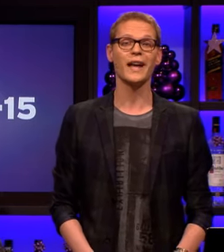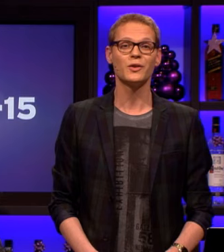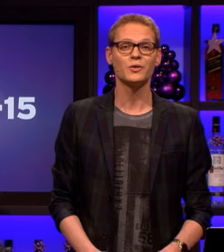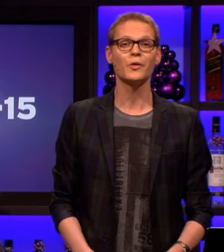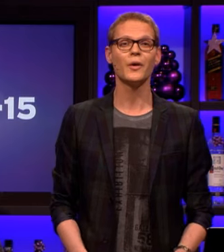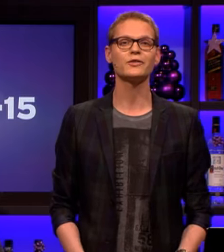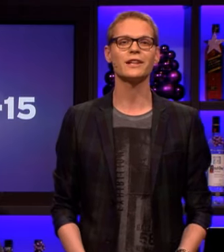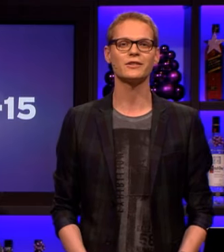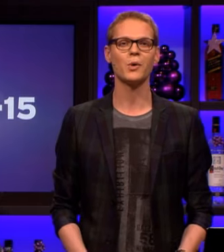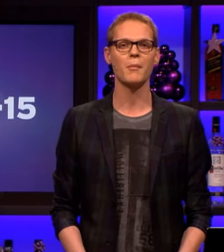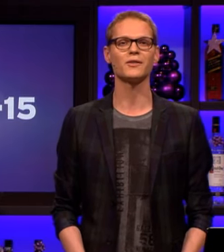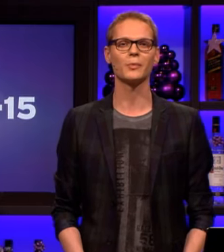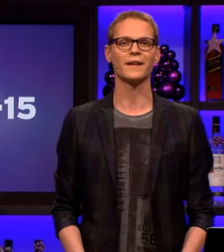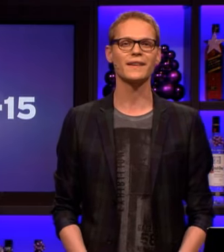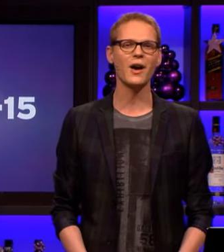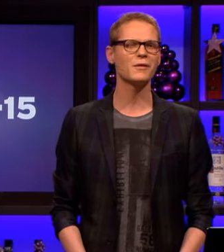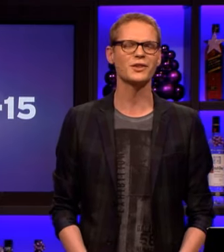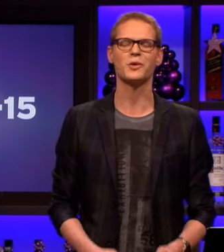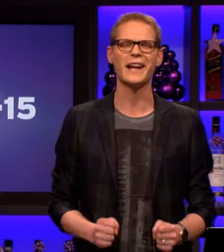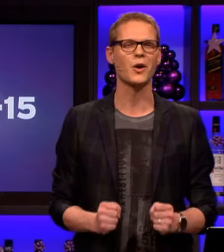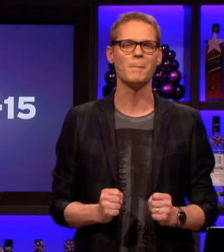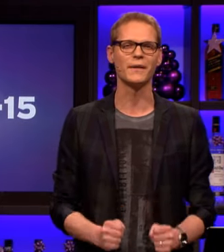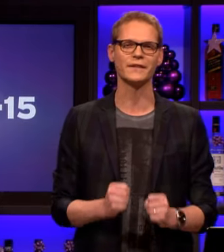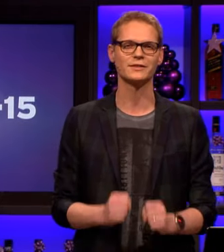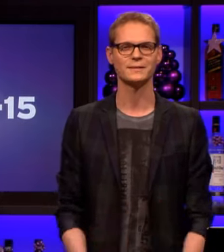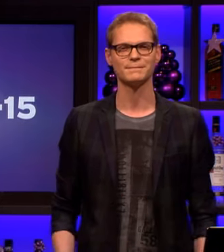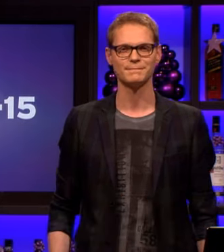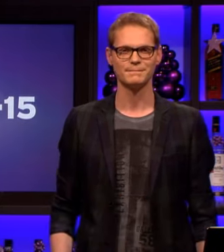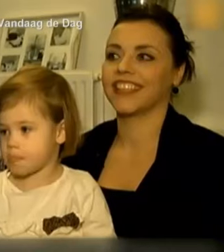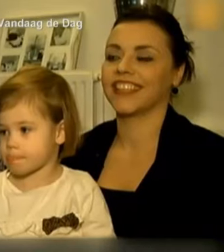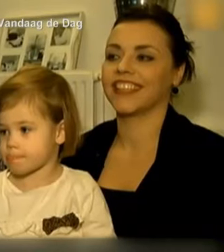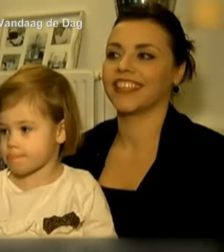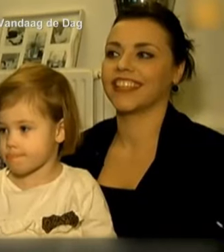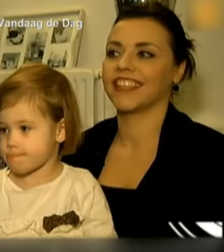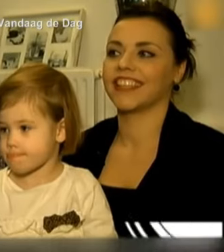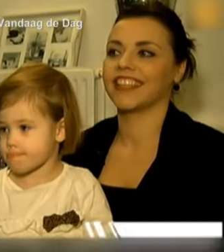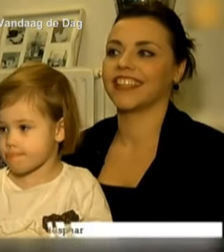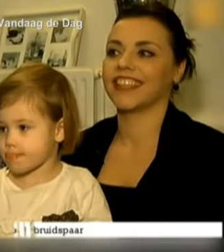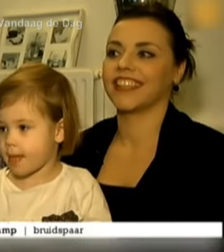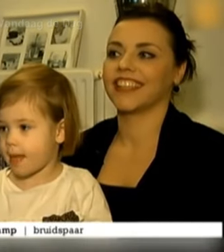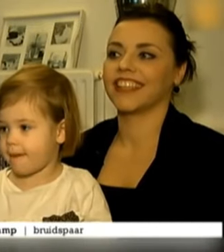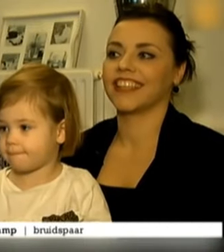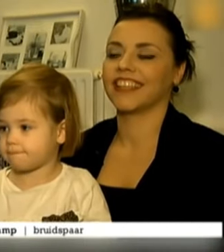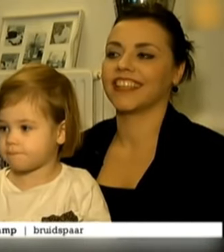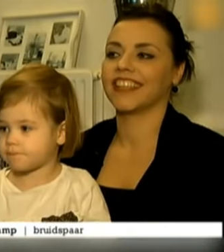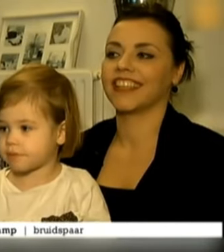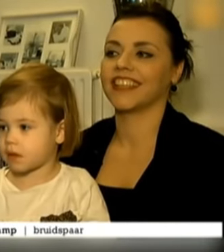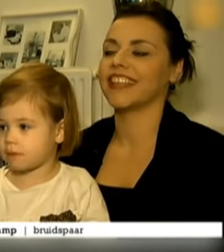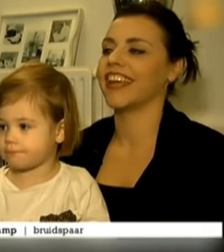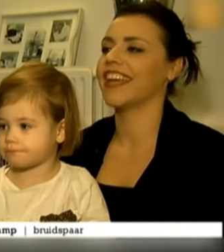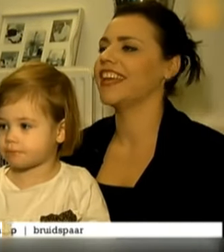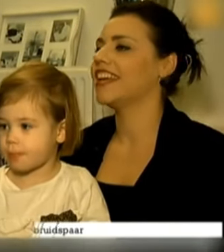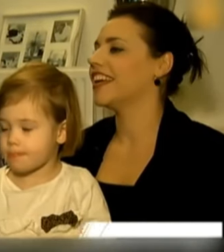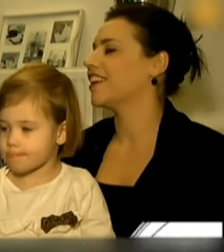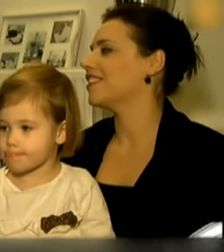kon worden. En dus vonden heel veel stelletjes een mooi moment om te gaan trouwen. Want dat is zo lekker romantisch. Leuke datum, makkelijk te onthouden ook. En, dus